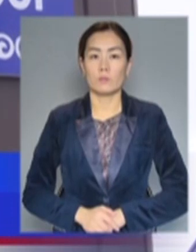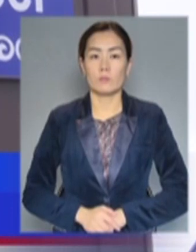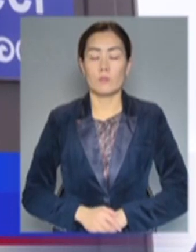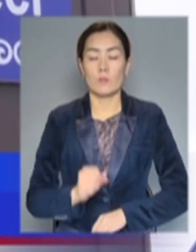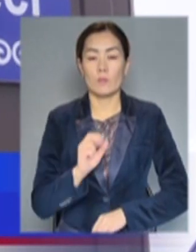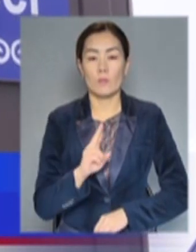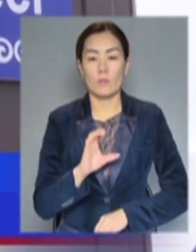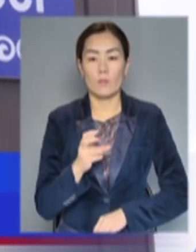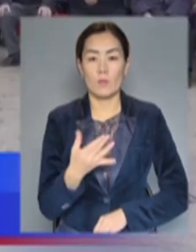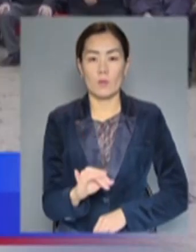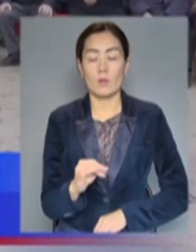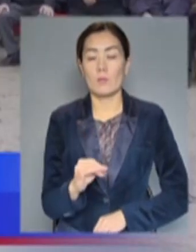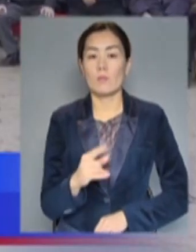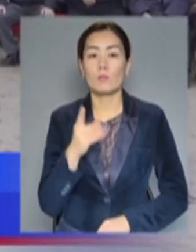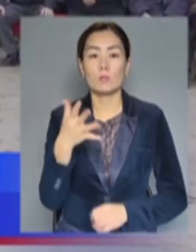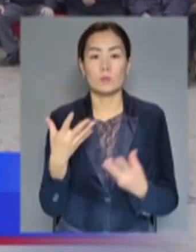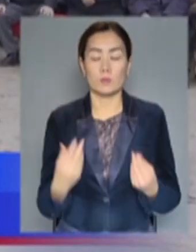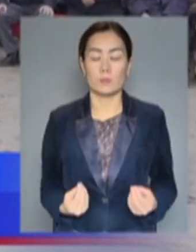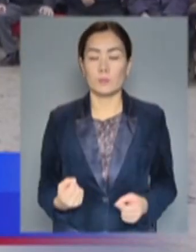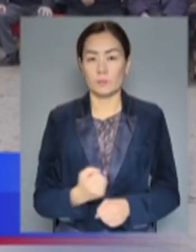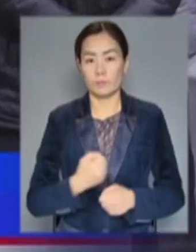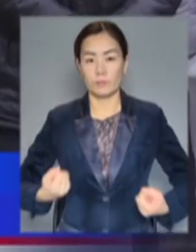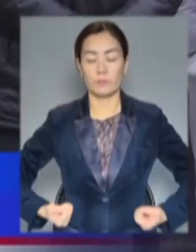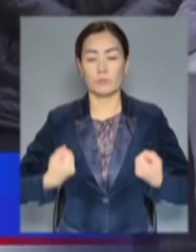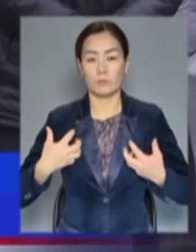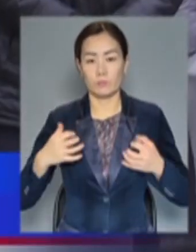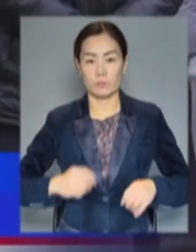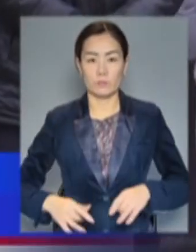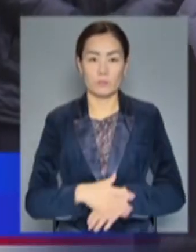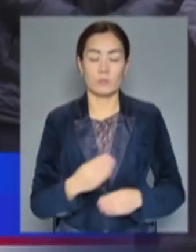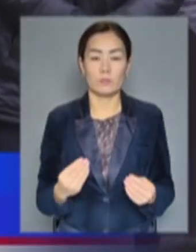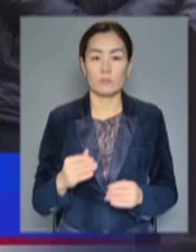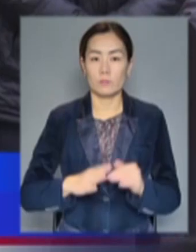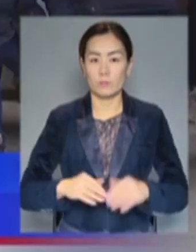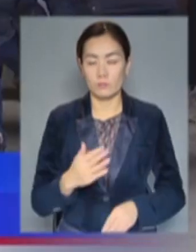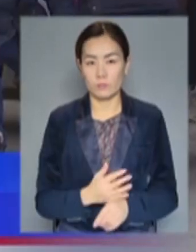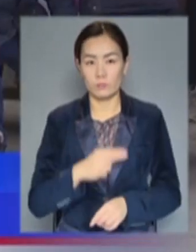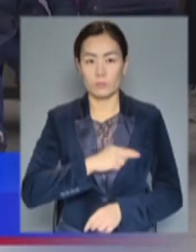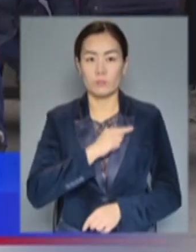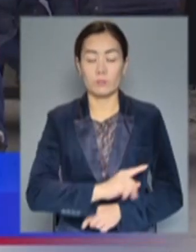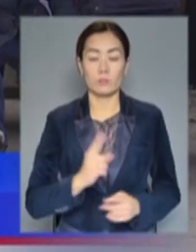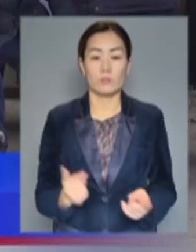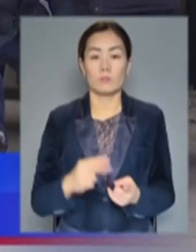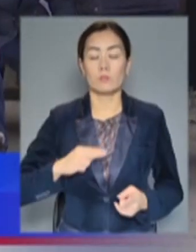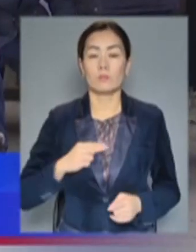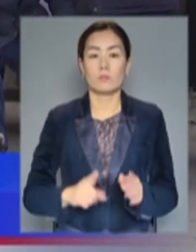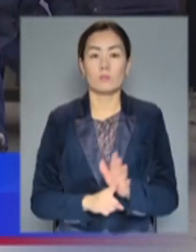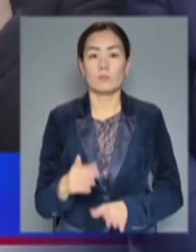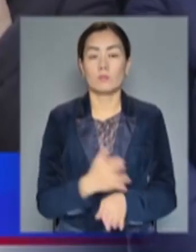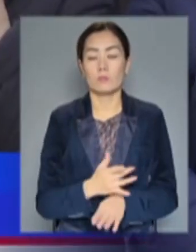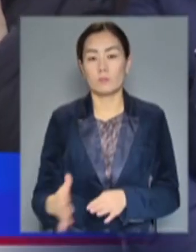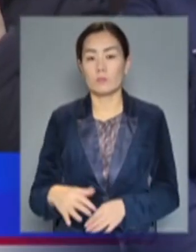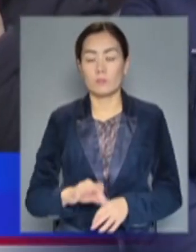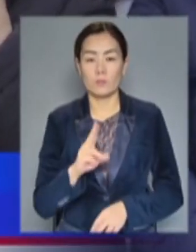Есқайыр Наурызбаев жас сайынан ел келешегінің кемелденуіне барынша тер төгіп, ел ықыласына бөленді. Еңбек жолын қарапайым жұмысшы болып бастап,